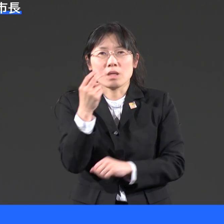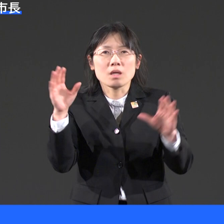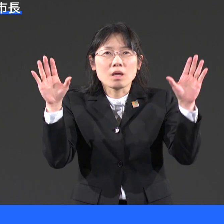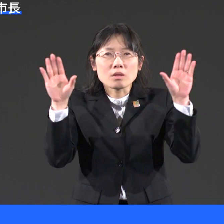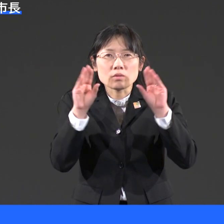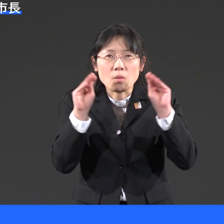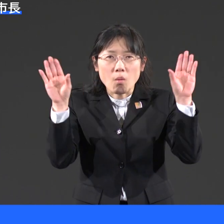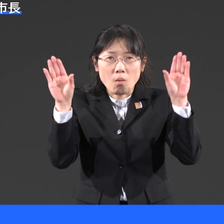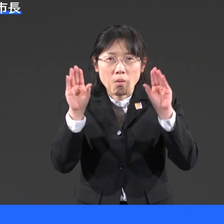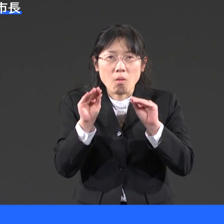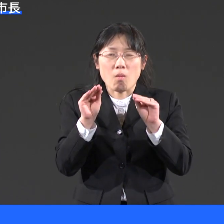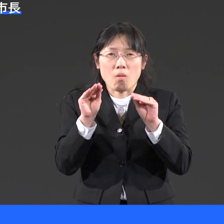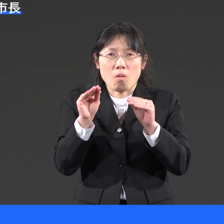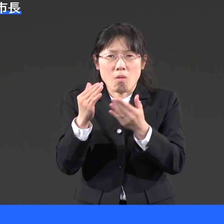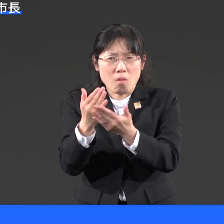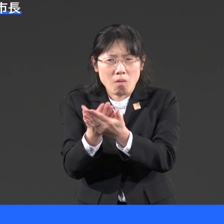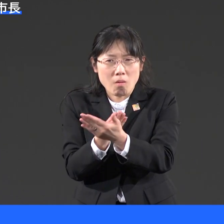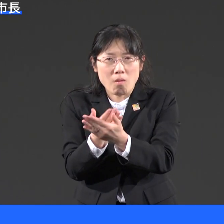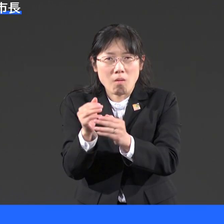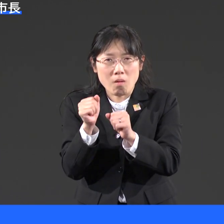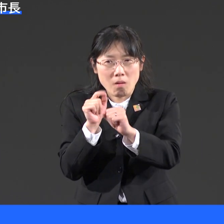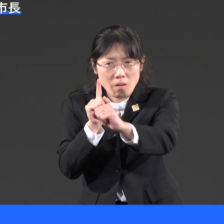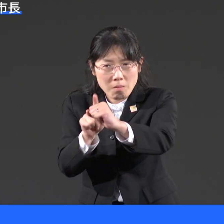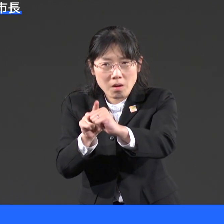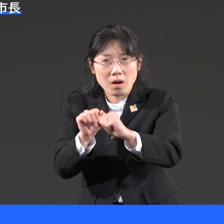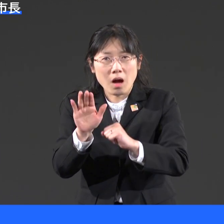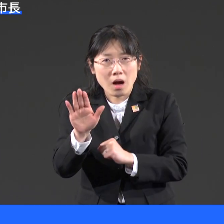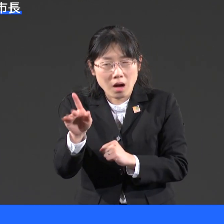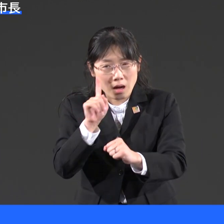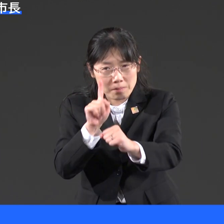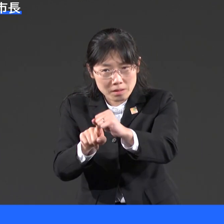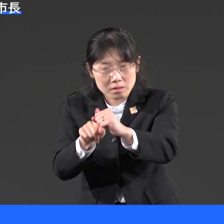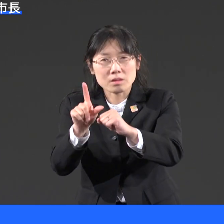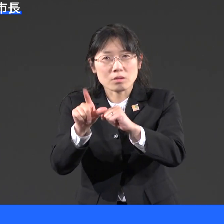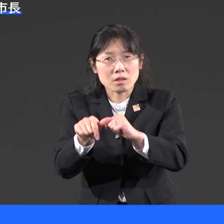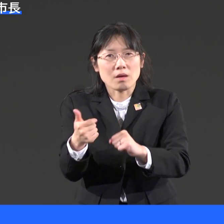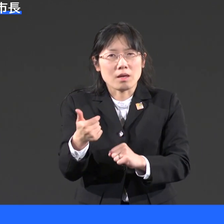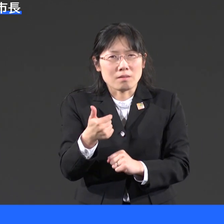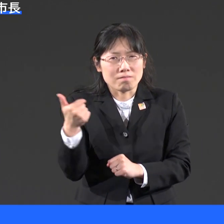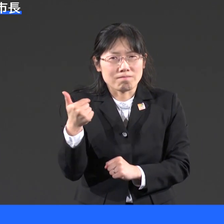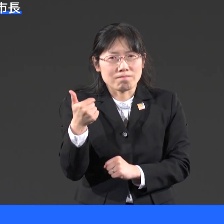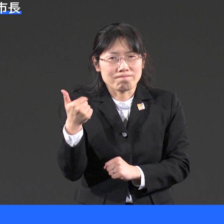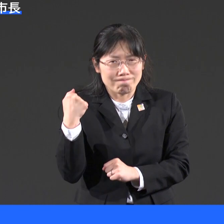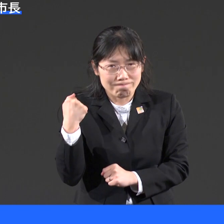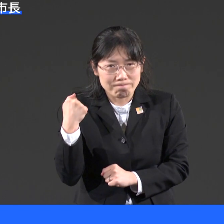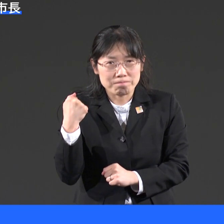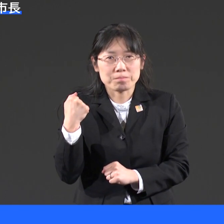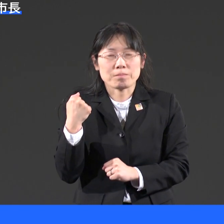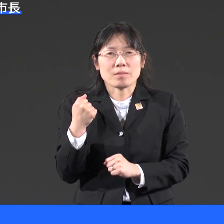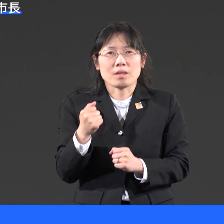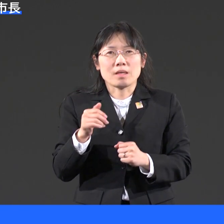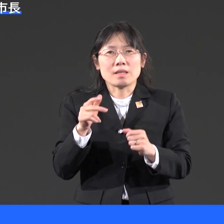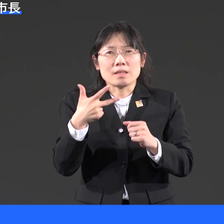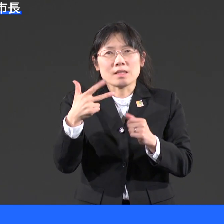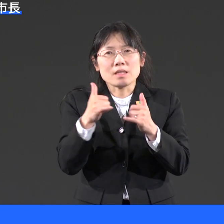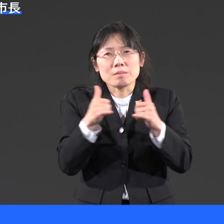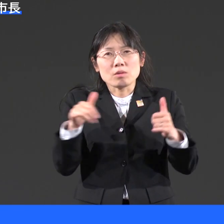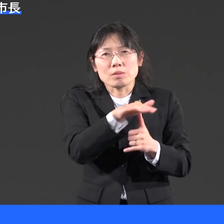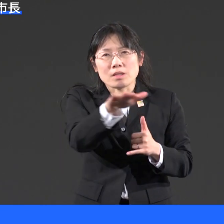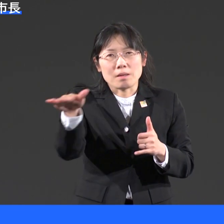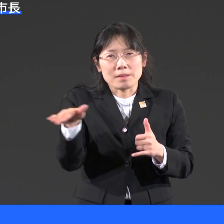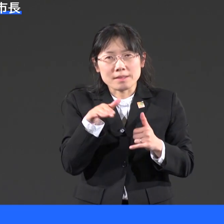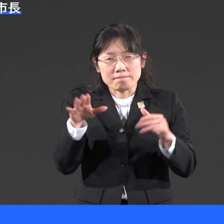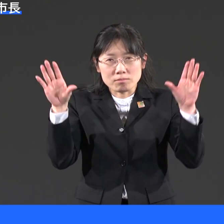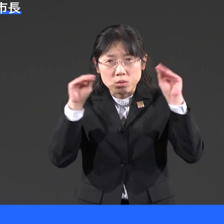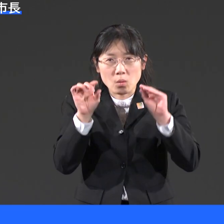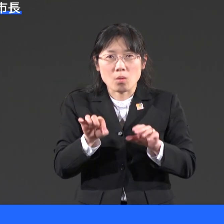が、痕跡が見受けられた場合には、より強めた情報を市民の皆さんに提供していきたいというふうに